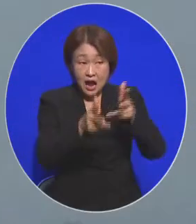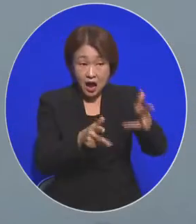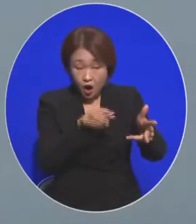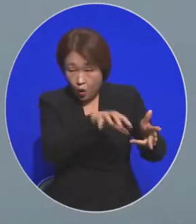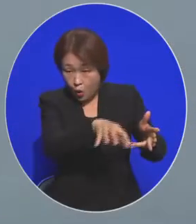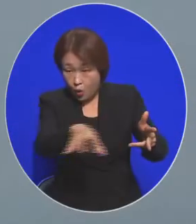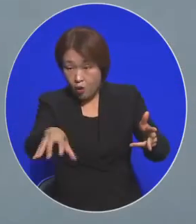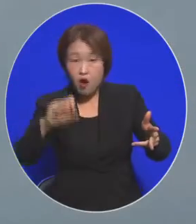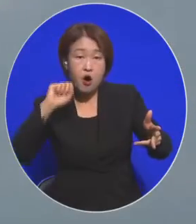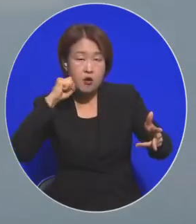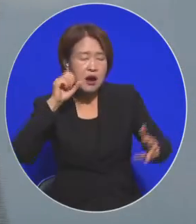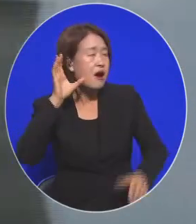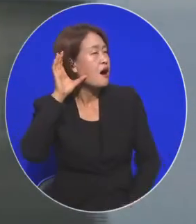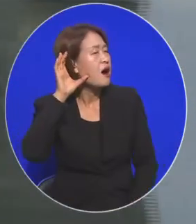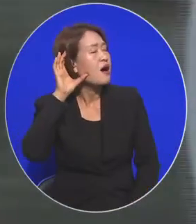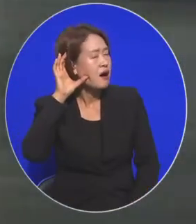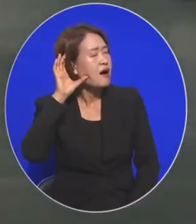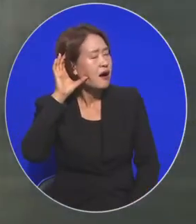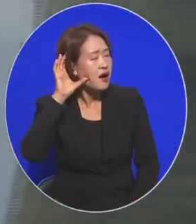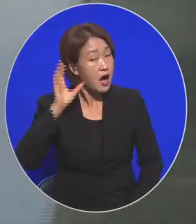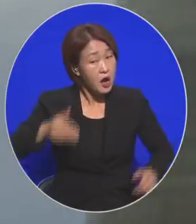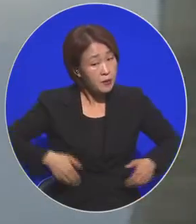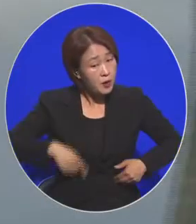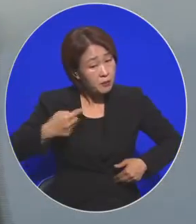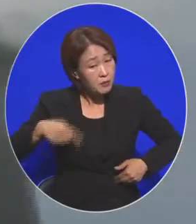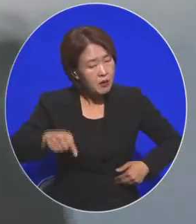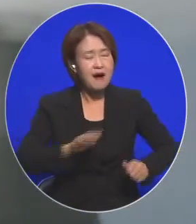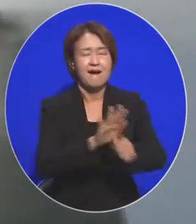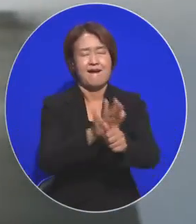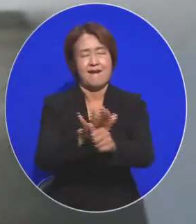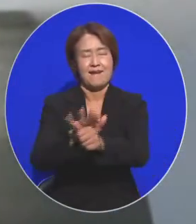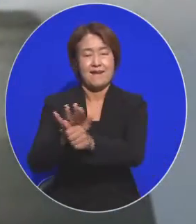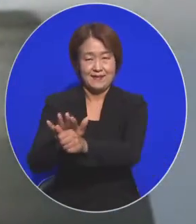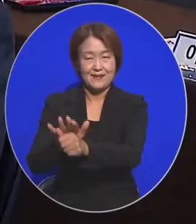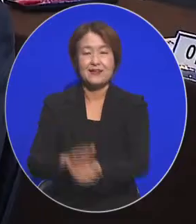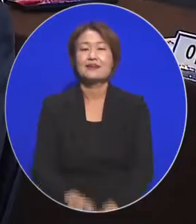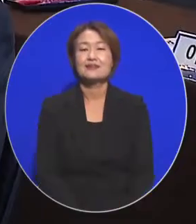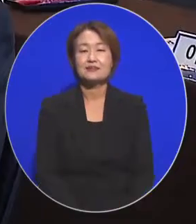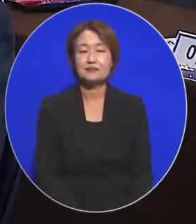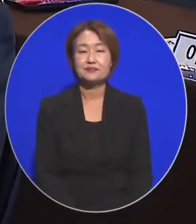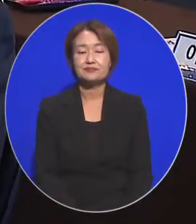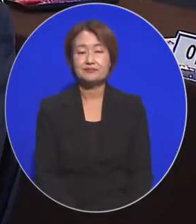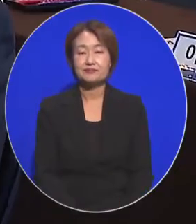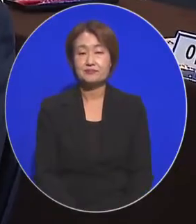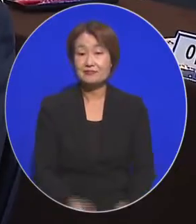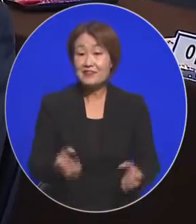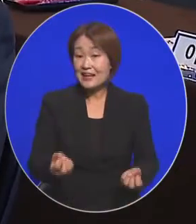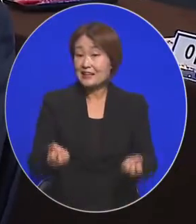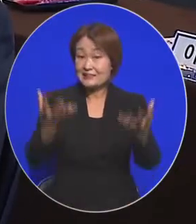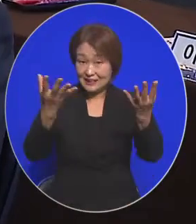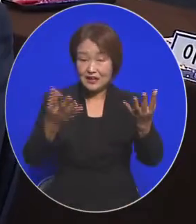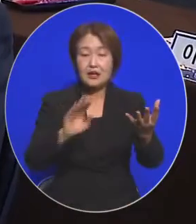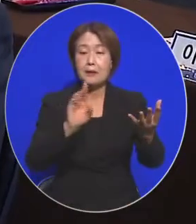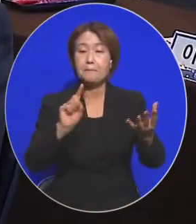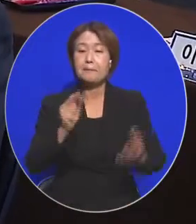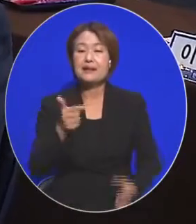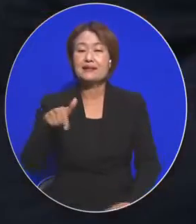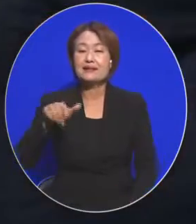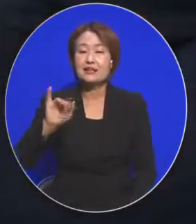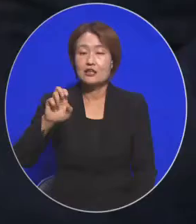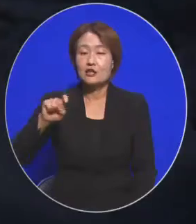어려움과 고충에도 귀를 기울여 필요한 지원을 아끼지 않겠다고 언급했습니다. 이날 행사에는 반기문 전